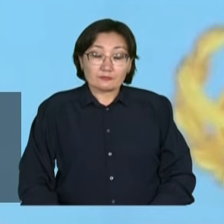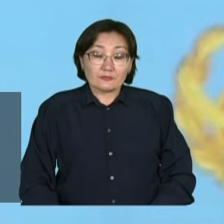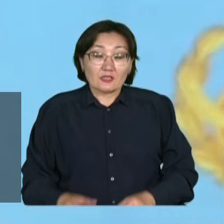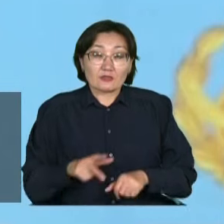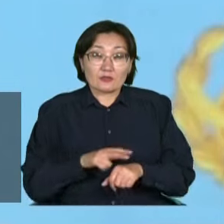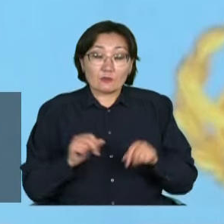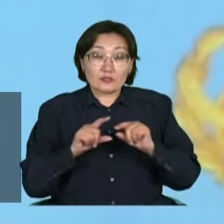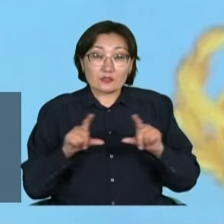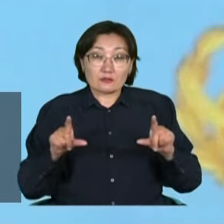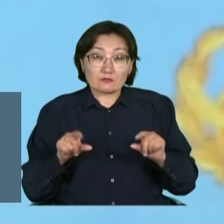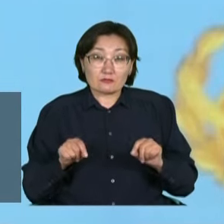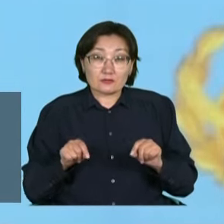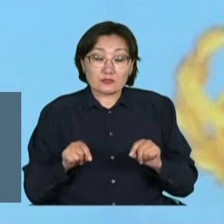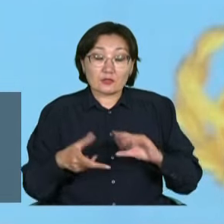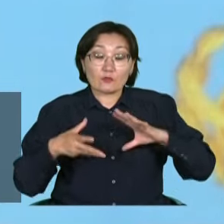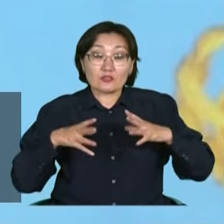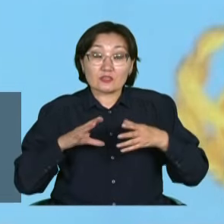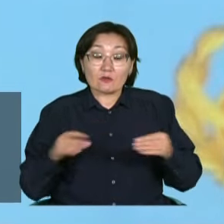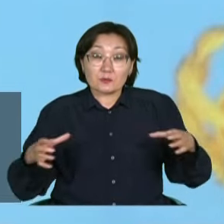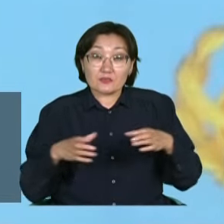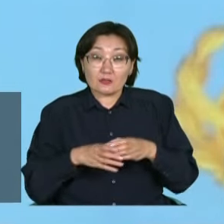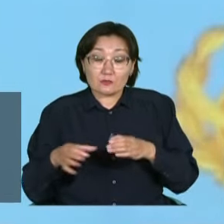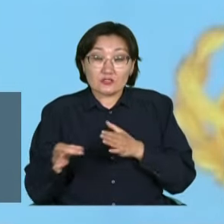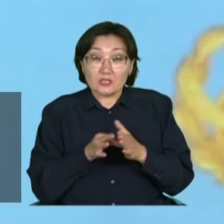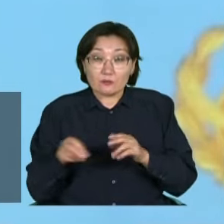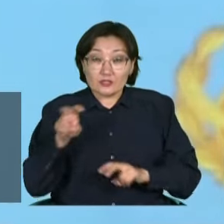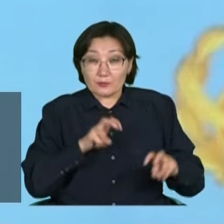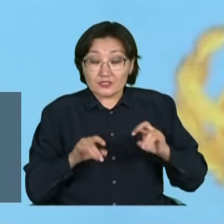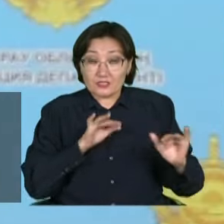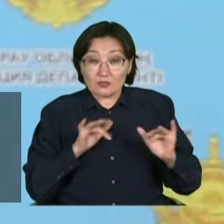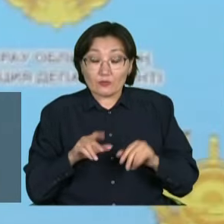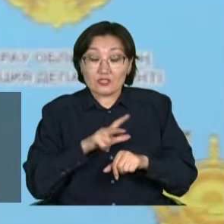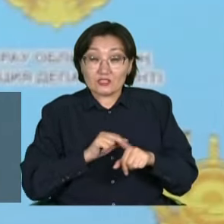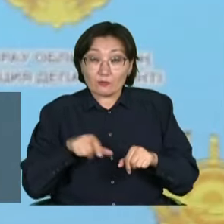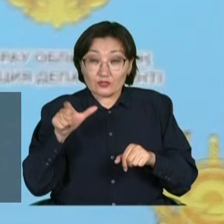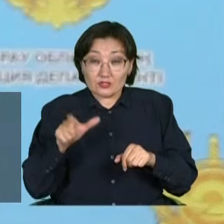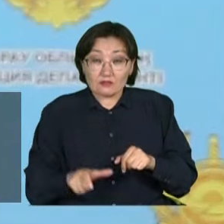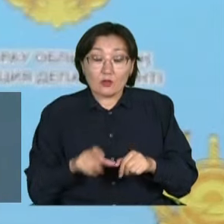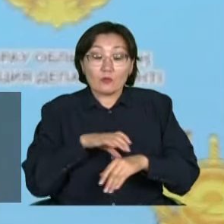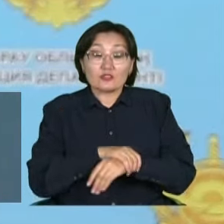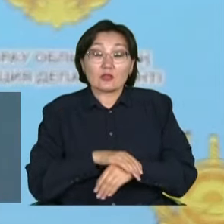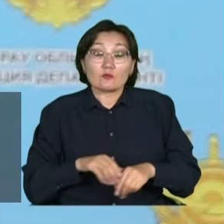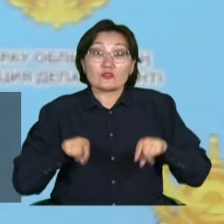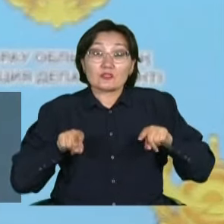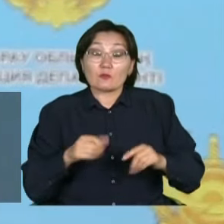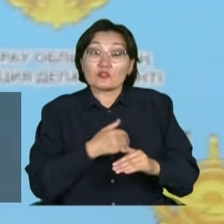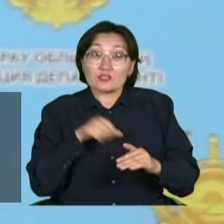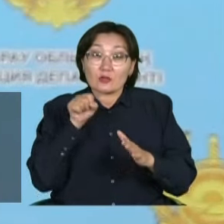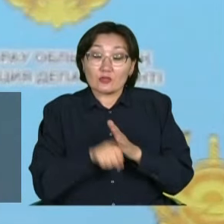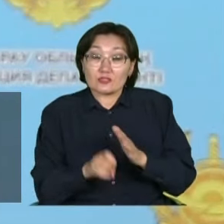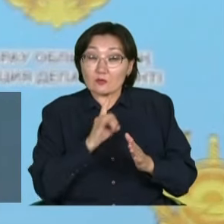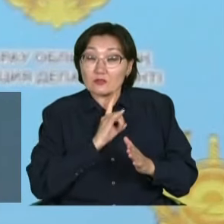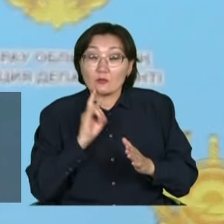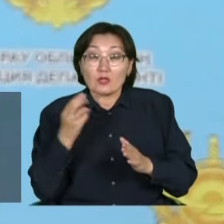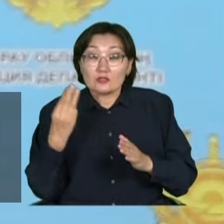Полиция департамент қызметкерлерін. В результате комплексных оперативно-розыскных мер сотрудниками полиции по факту покушения на убийство женщины в